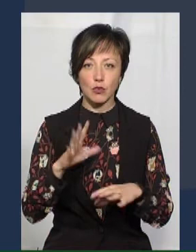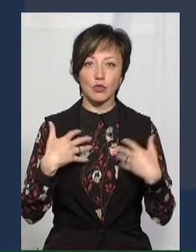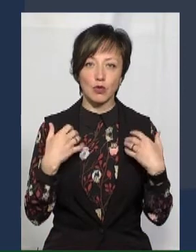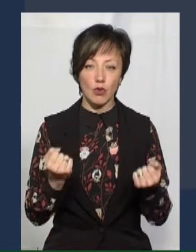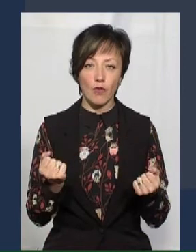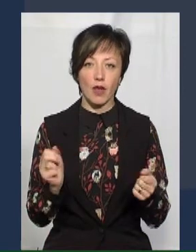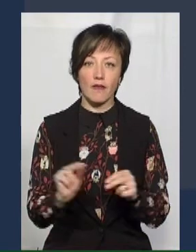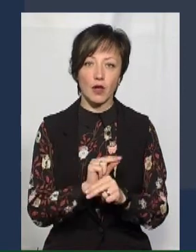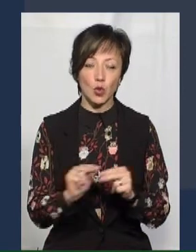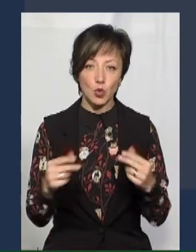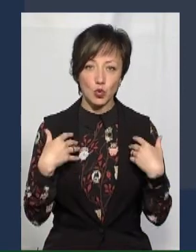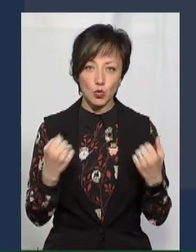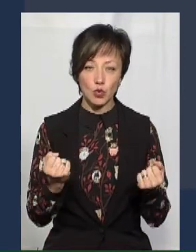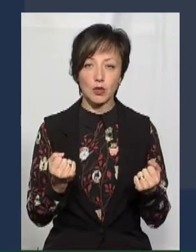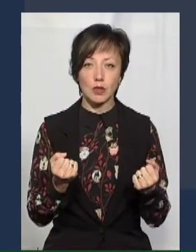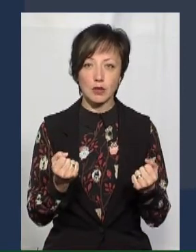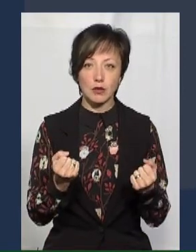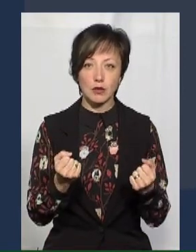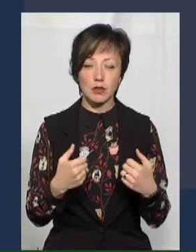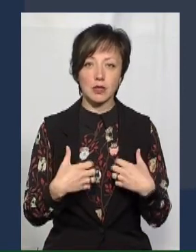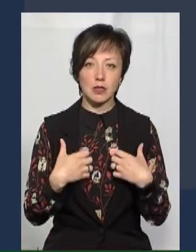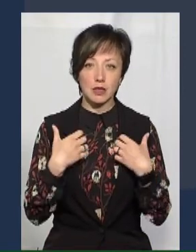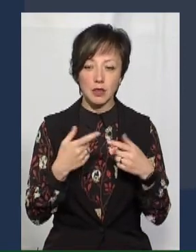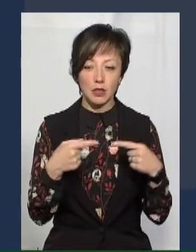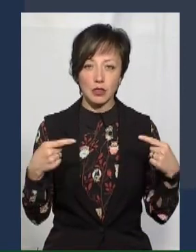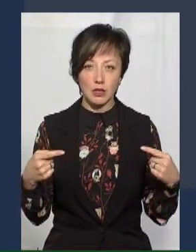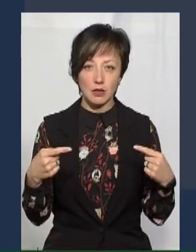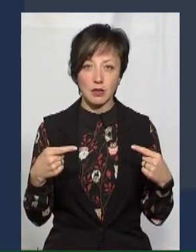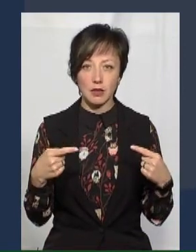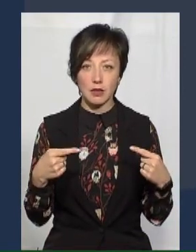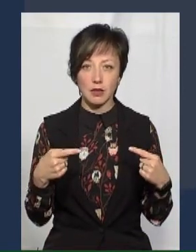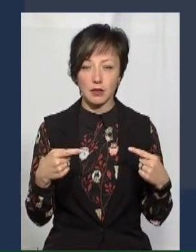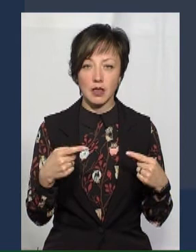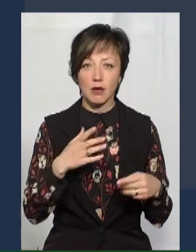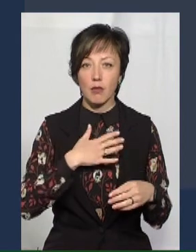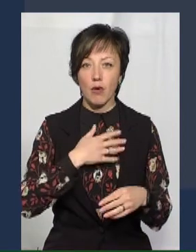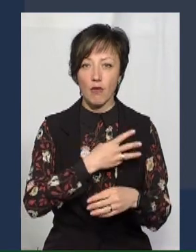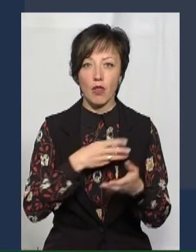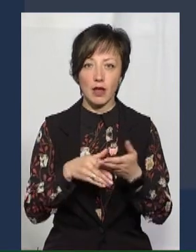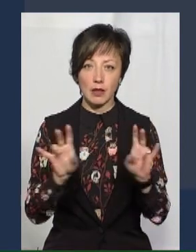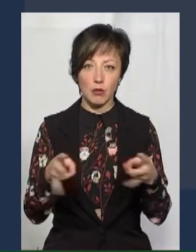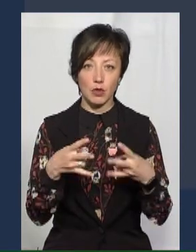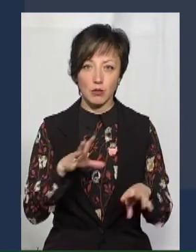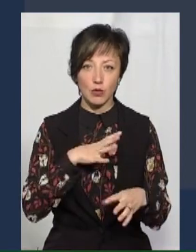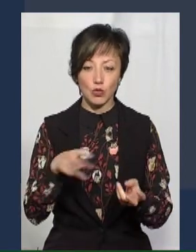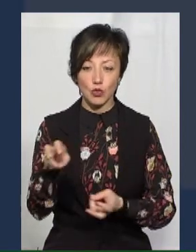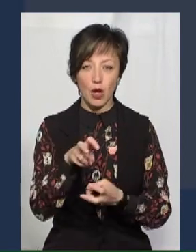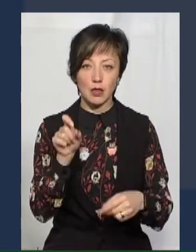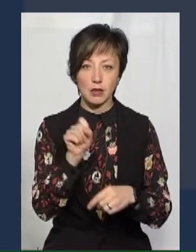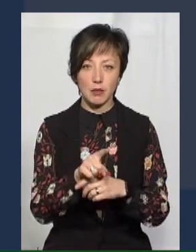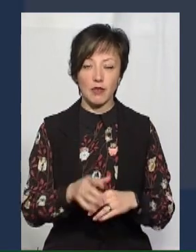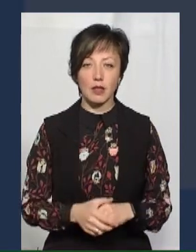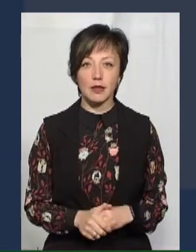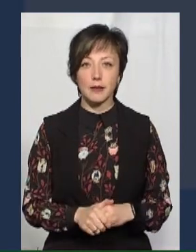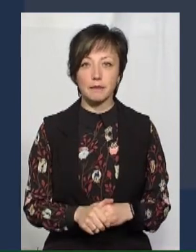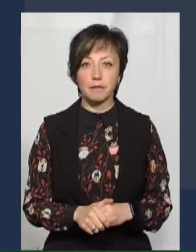і видужують, і щоб таких страшних речей за 7 років мого волонтерства не потрібно було більше шукати і